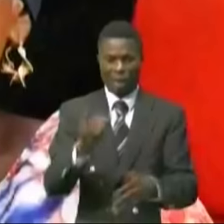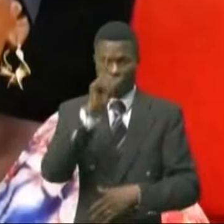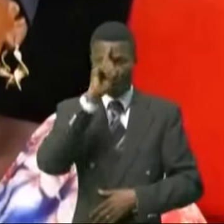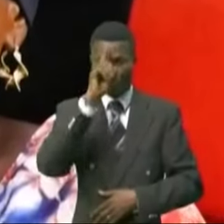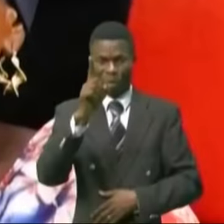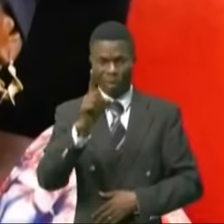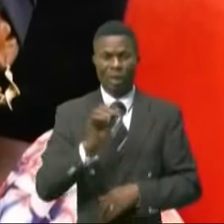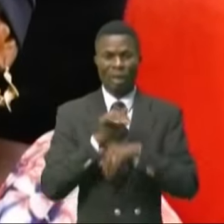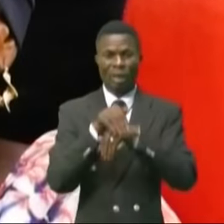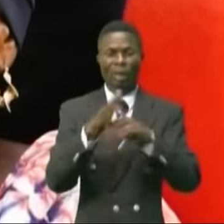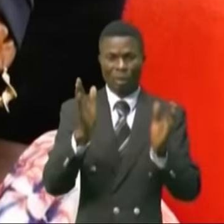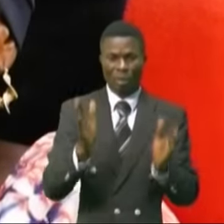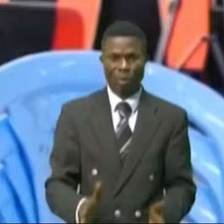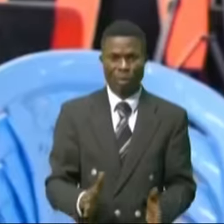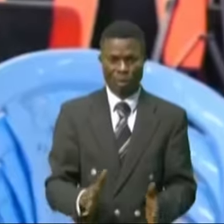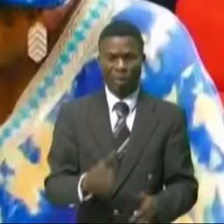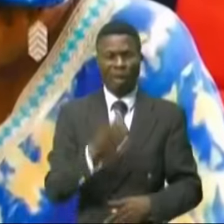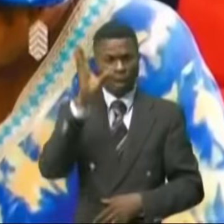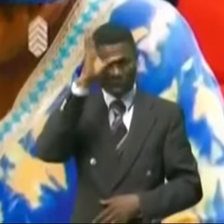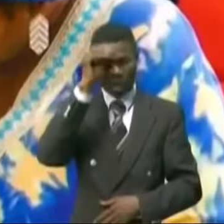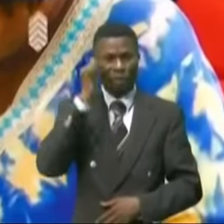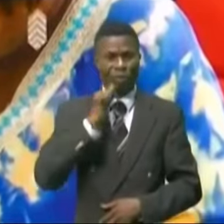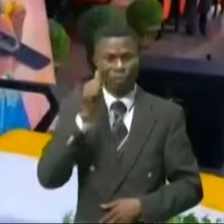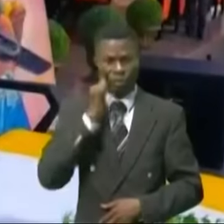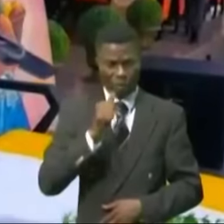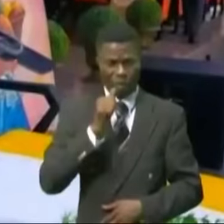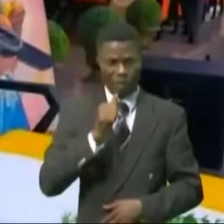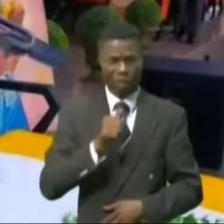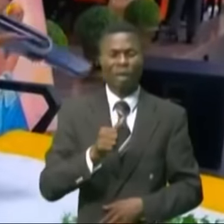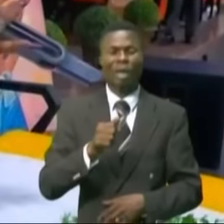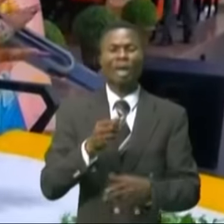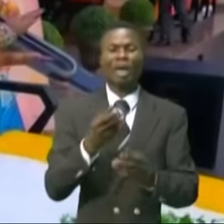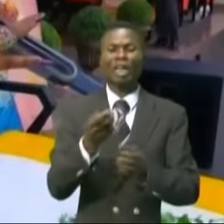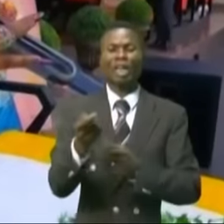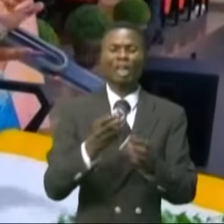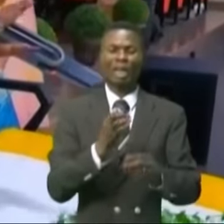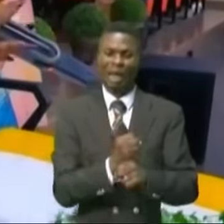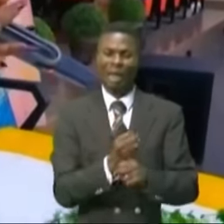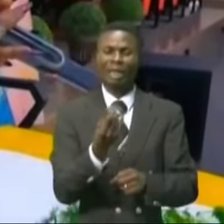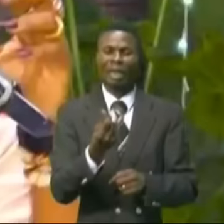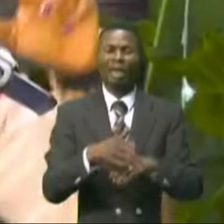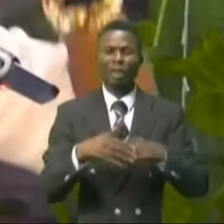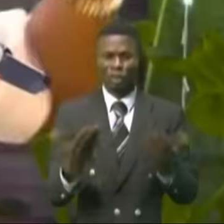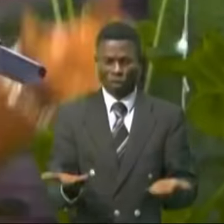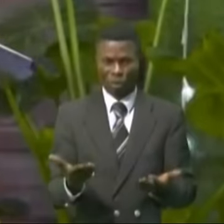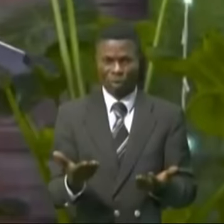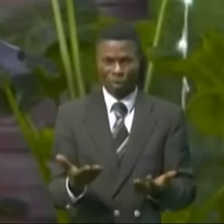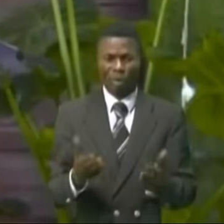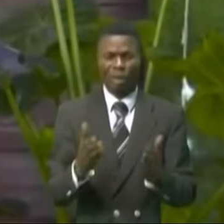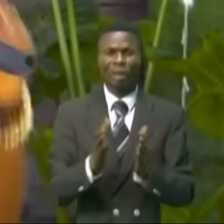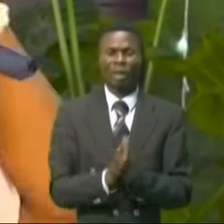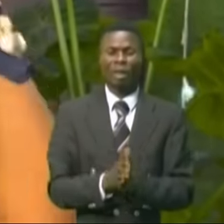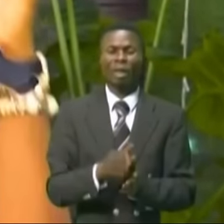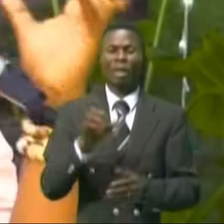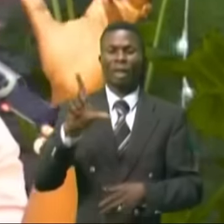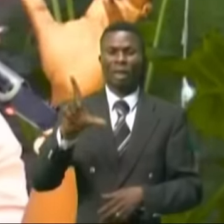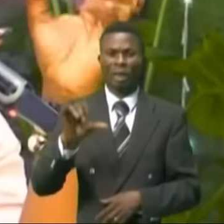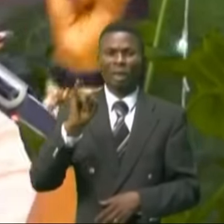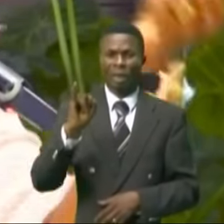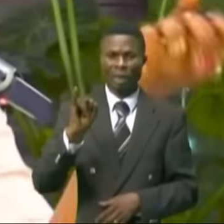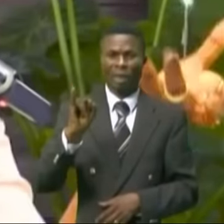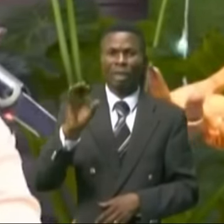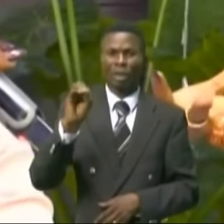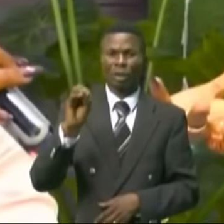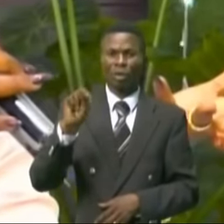des participantes et participants sur la gestion financière. Durant plus de 10 minutes, Julia, Luonga, Mamba